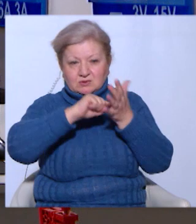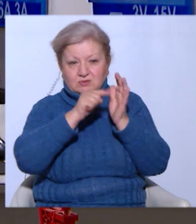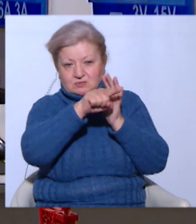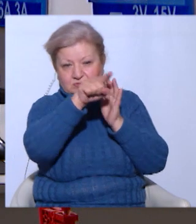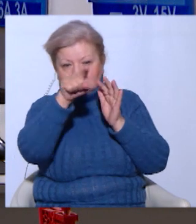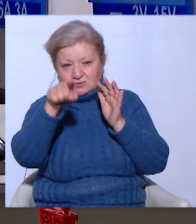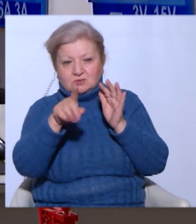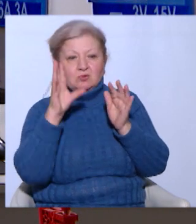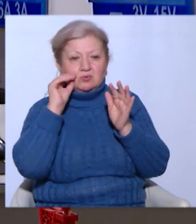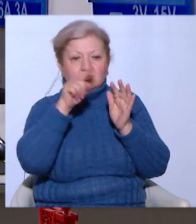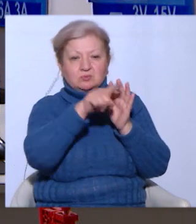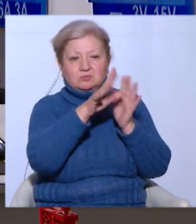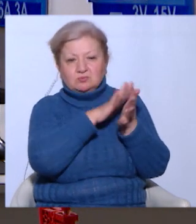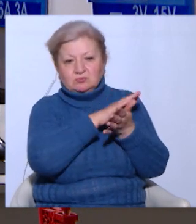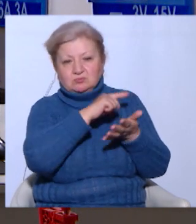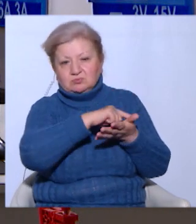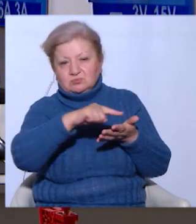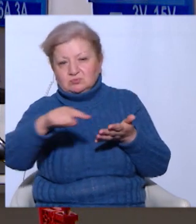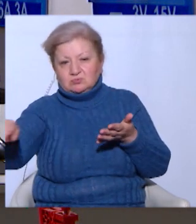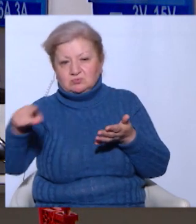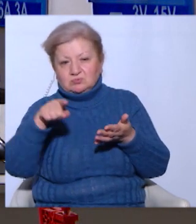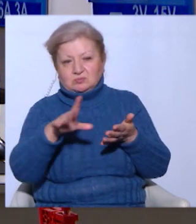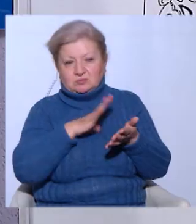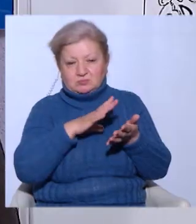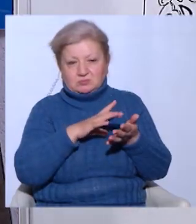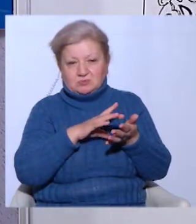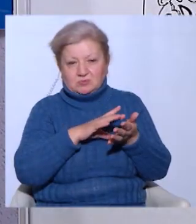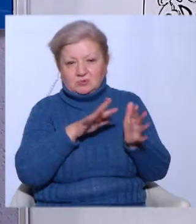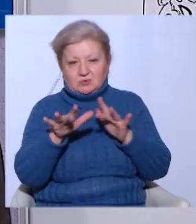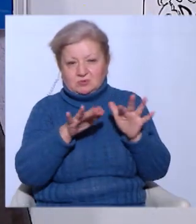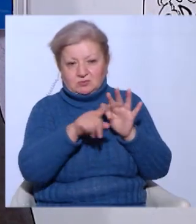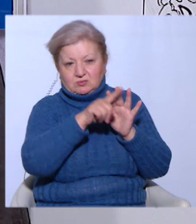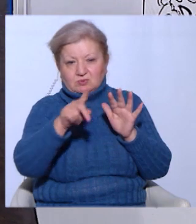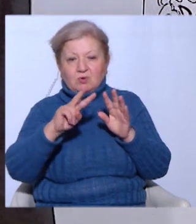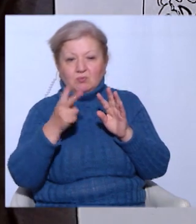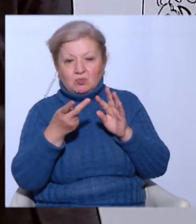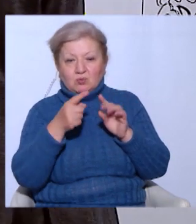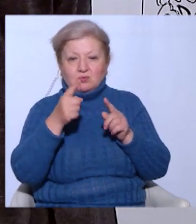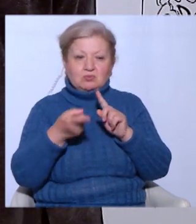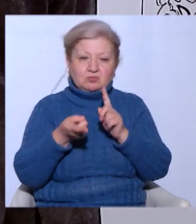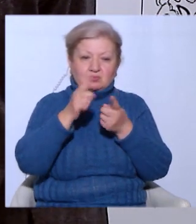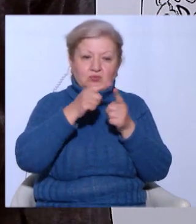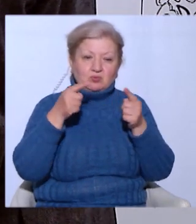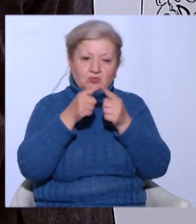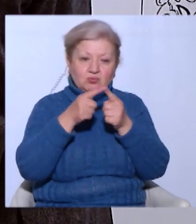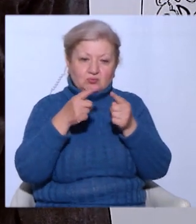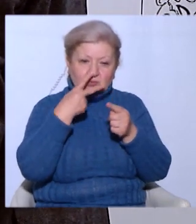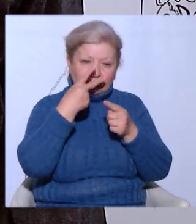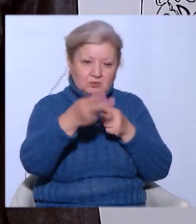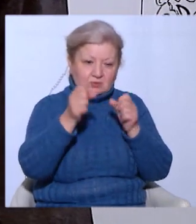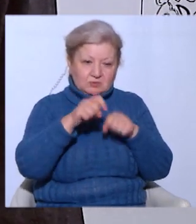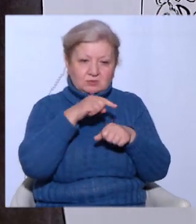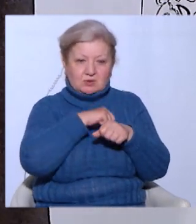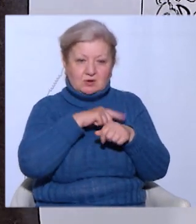დროშიაც ეს რკალი გაიარა მოცემულმა ობიექტმა. მეორე, შემობრუნების კუთხის მიხედვითაც შეგვიძლია დავახასიათოთ